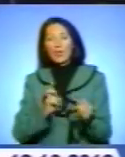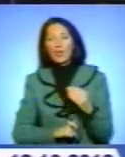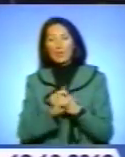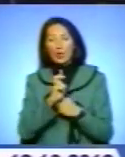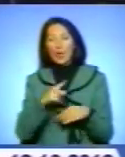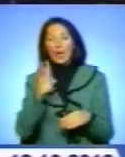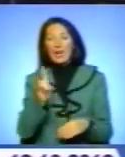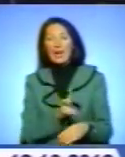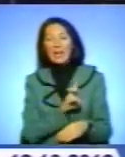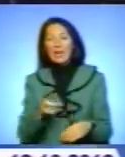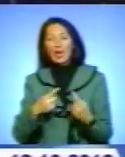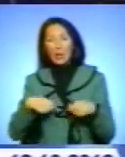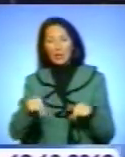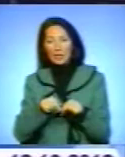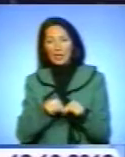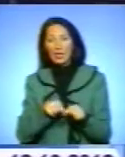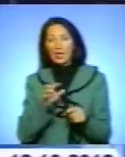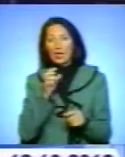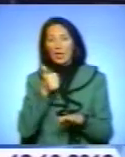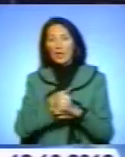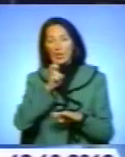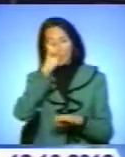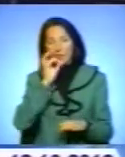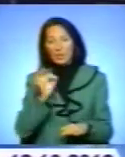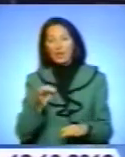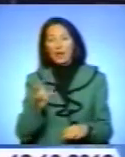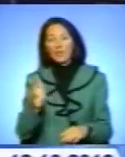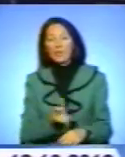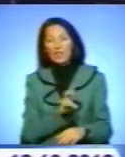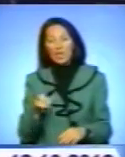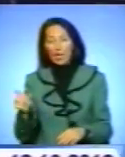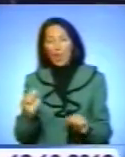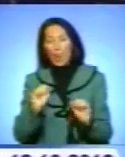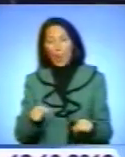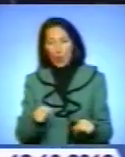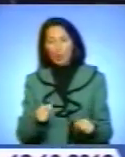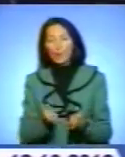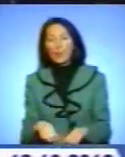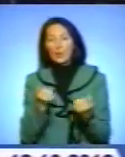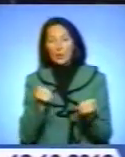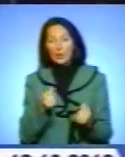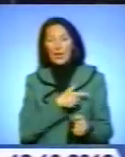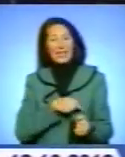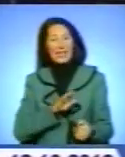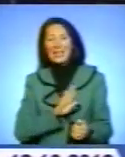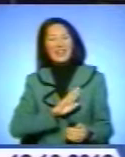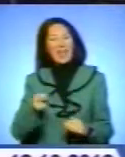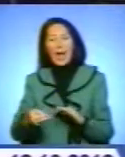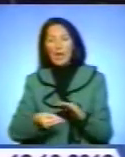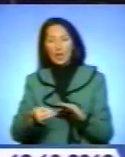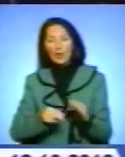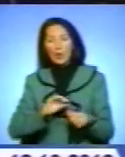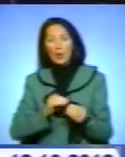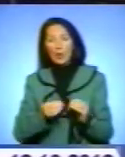глава держави наголосив, священники особисто можуть підтримувати кандидатів, але не агітувати. Проблема біометричних паспортів